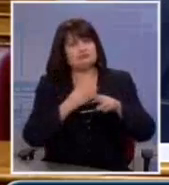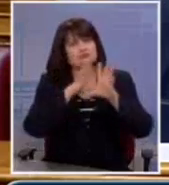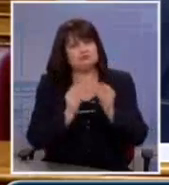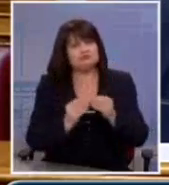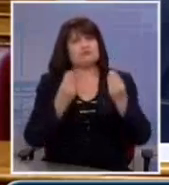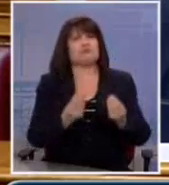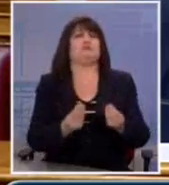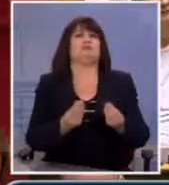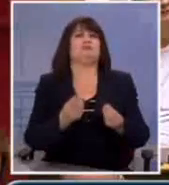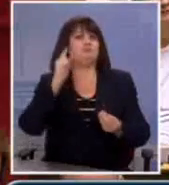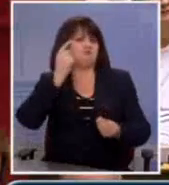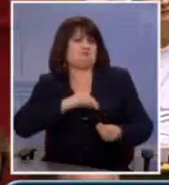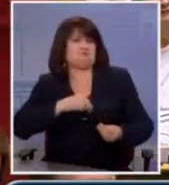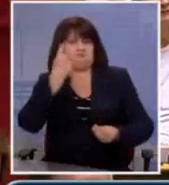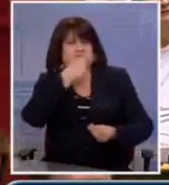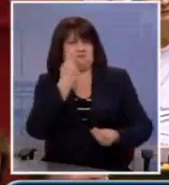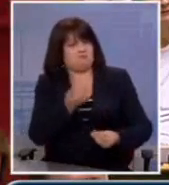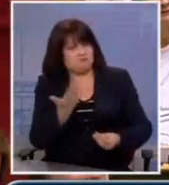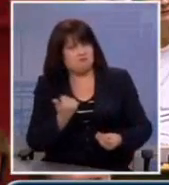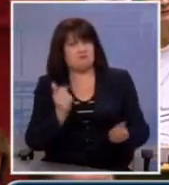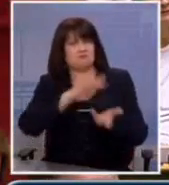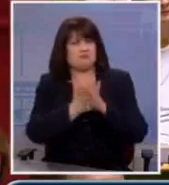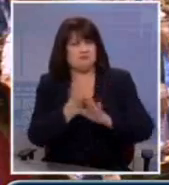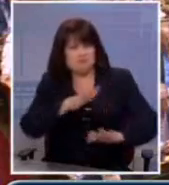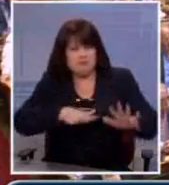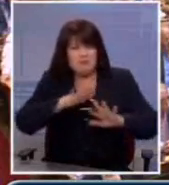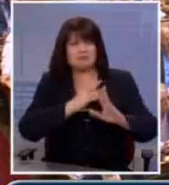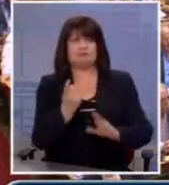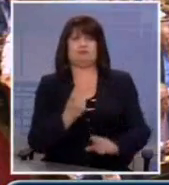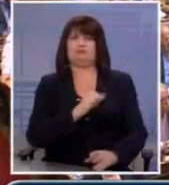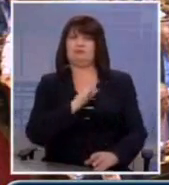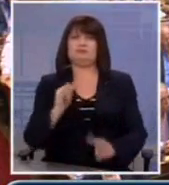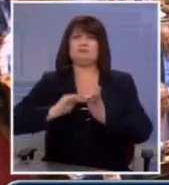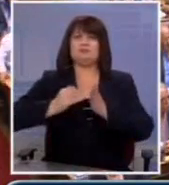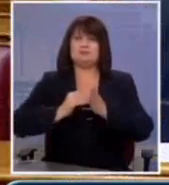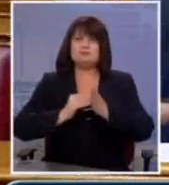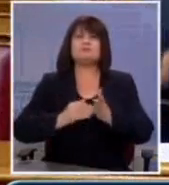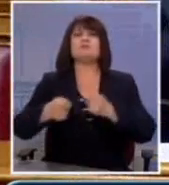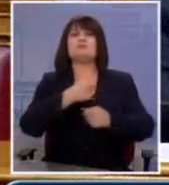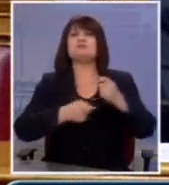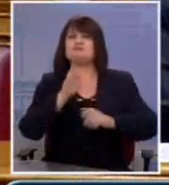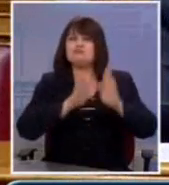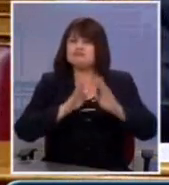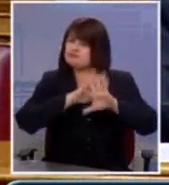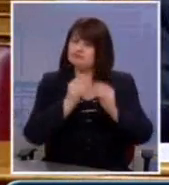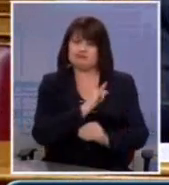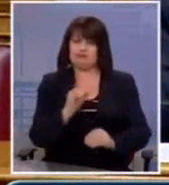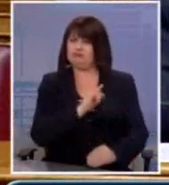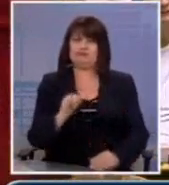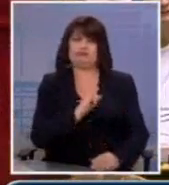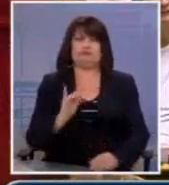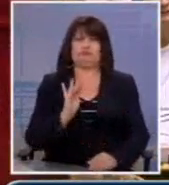δεν προκαλέσανε, ποτέ δεν υπήρξαν διαπλεκόμενοι, ποτέ δεν υπήρξαν υπάλληλοι των αγορών.